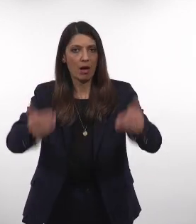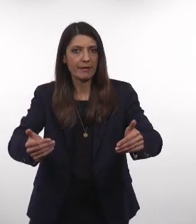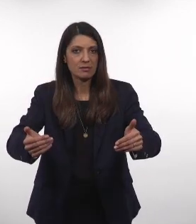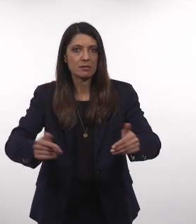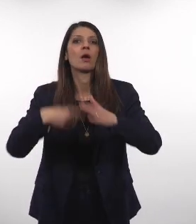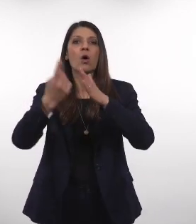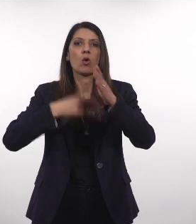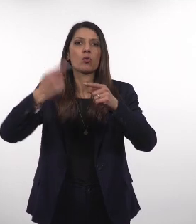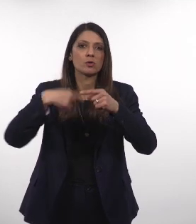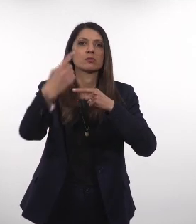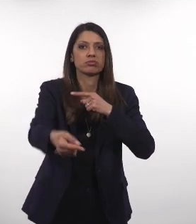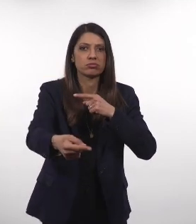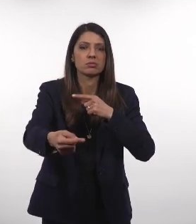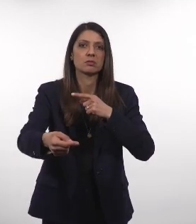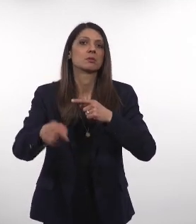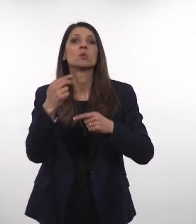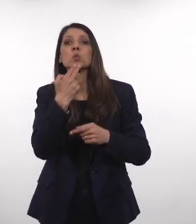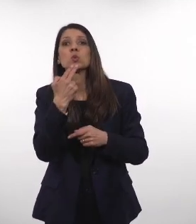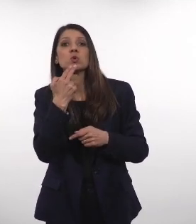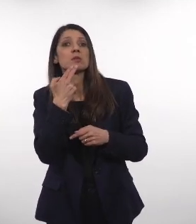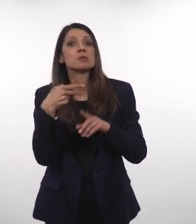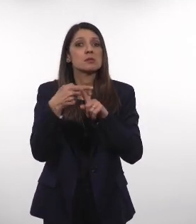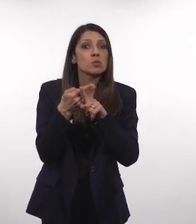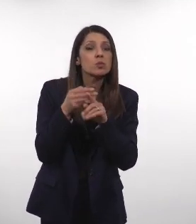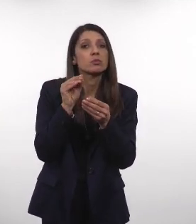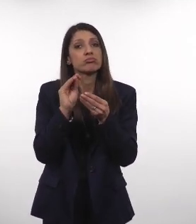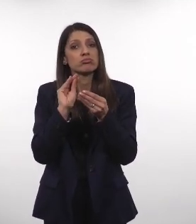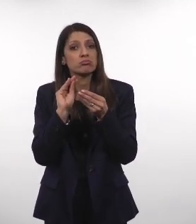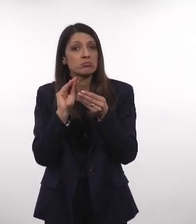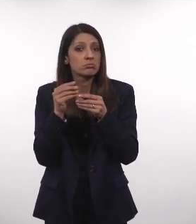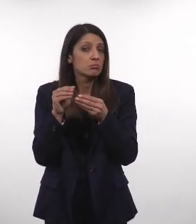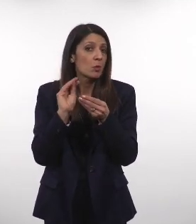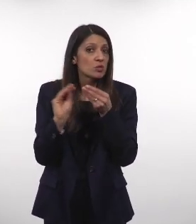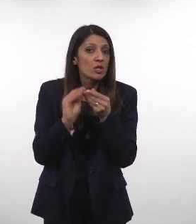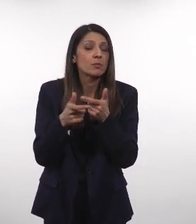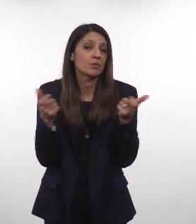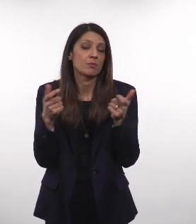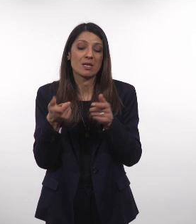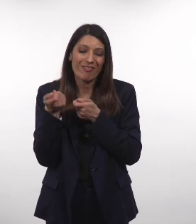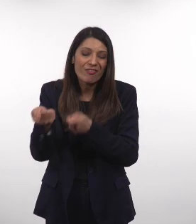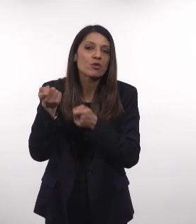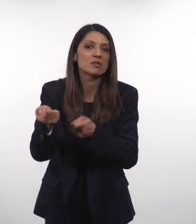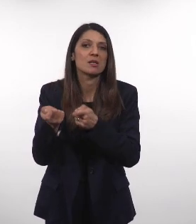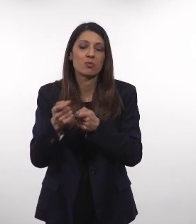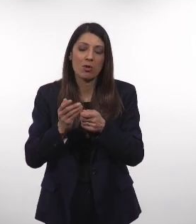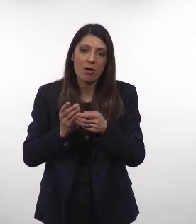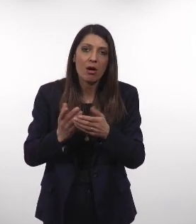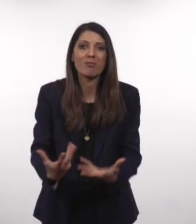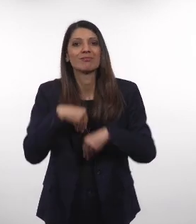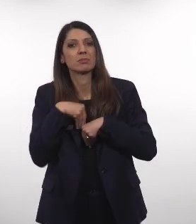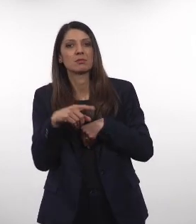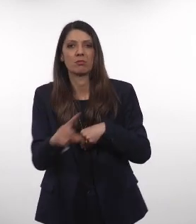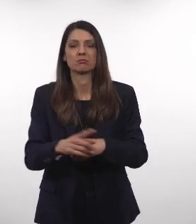une fois suivante avec l'utilisation du renforçateur, mais surtout ne jamais forcer une étape qui n'est pas tolérée par la